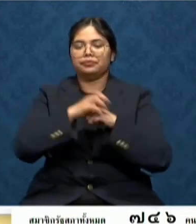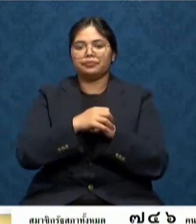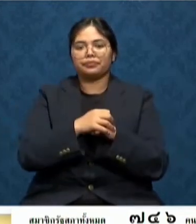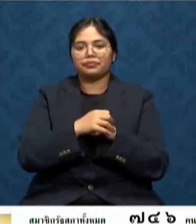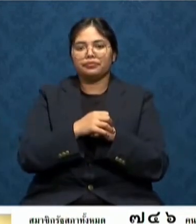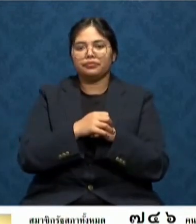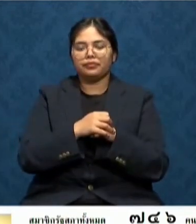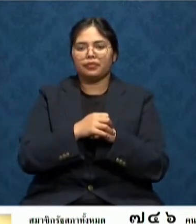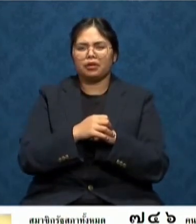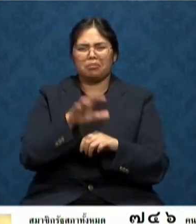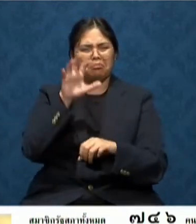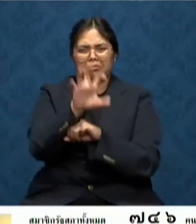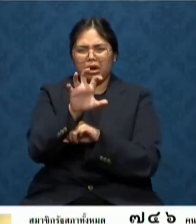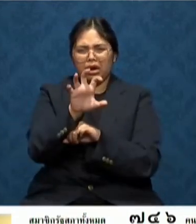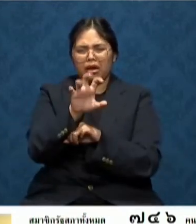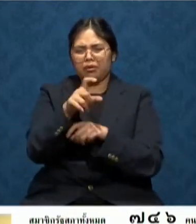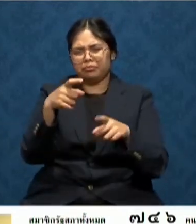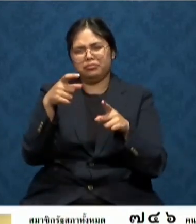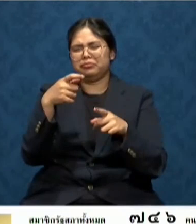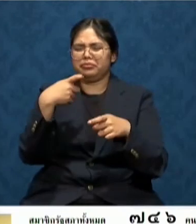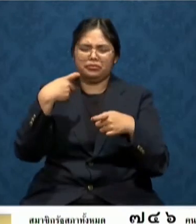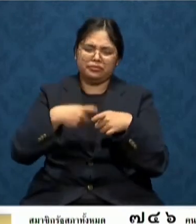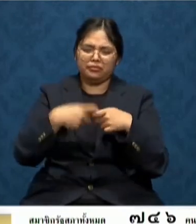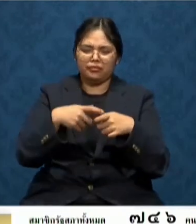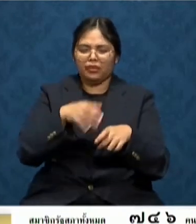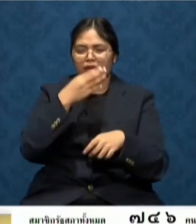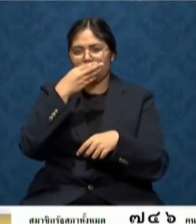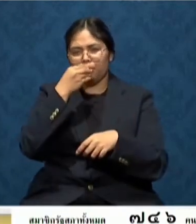เป็นเรี่บางครับกไม่ได้ เรื่องกใช้วฐกรรทบางกด้อยค่ากัน